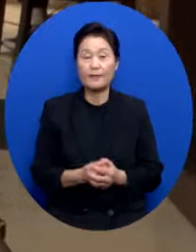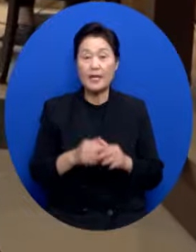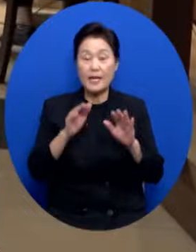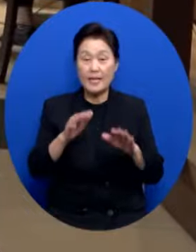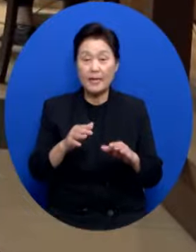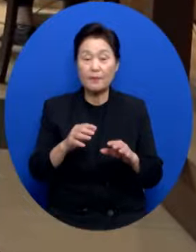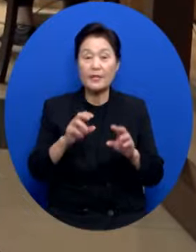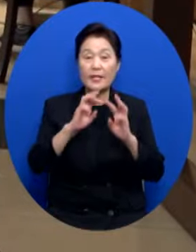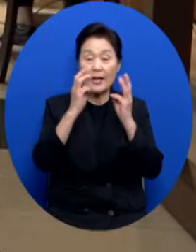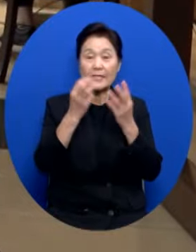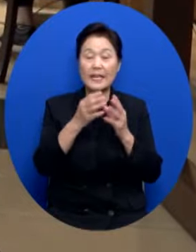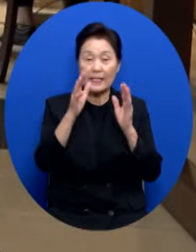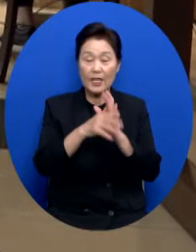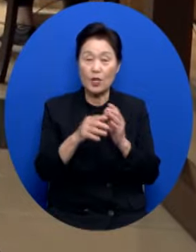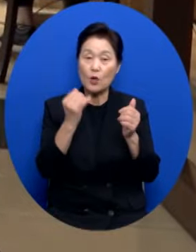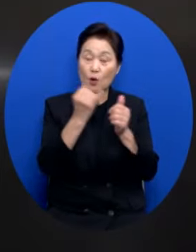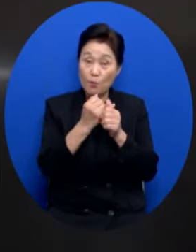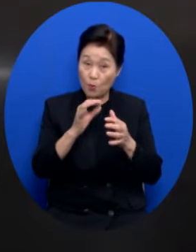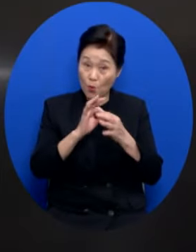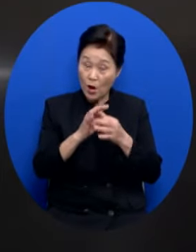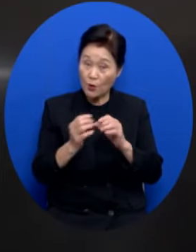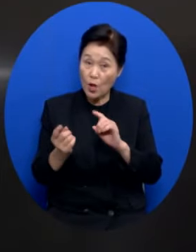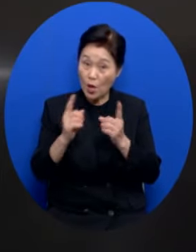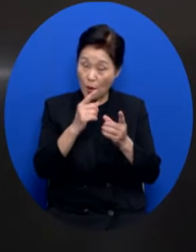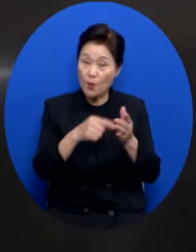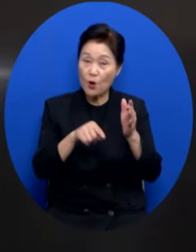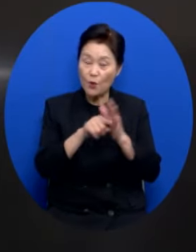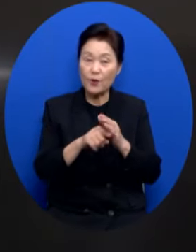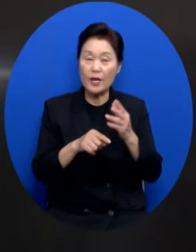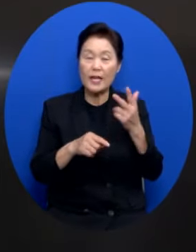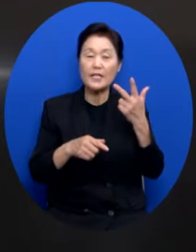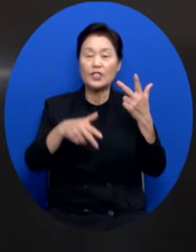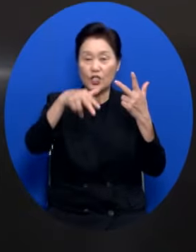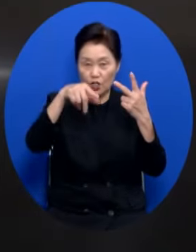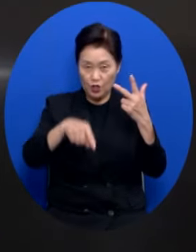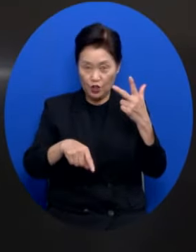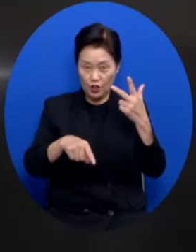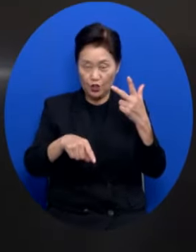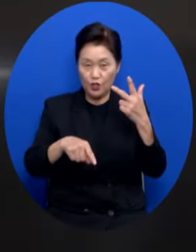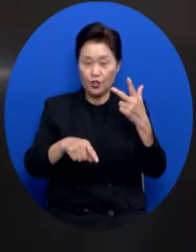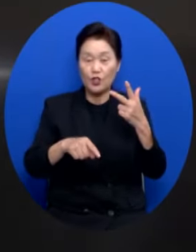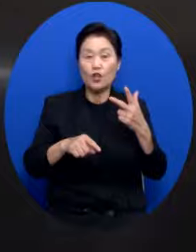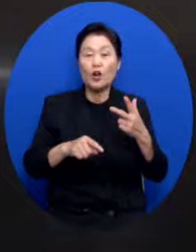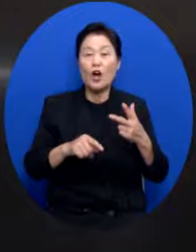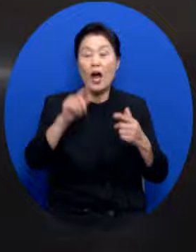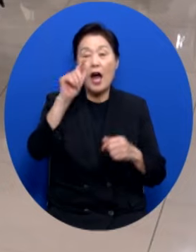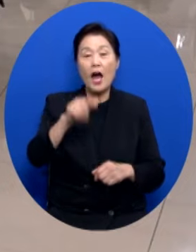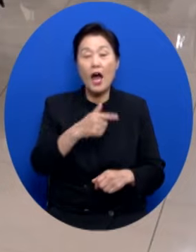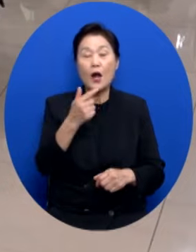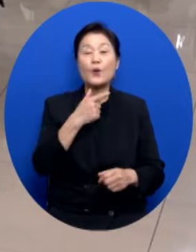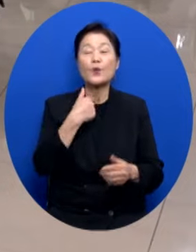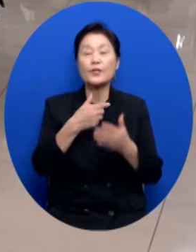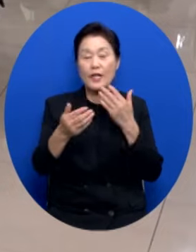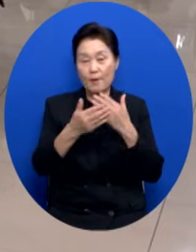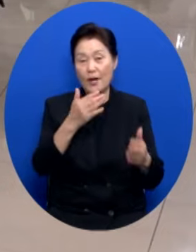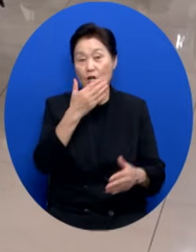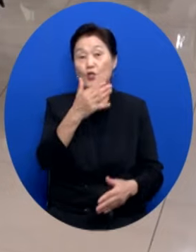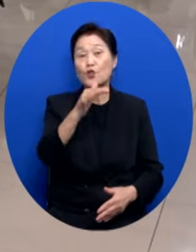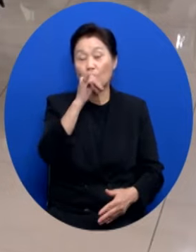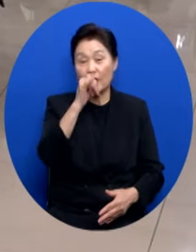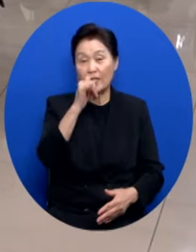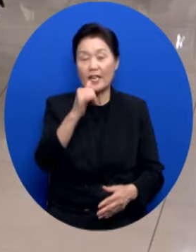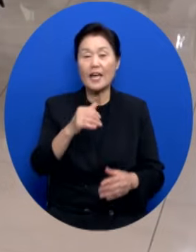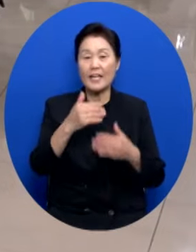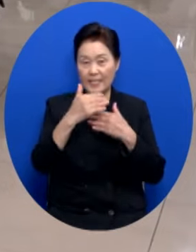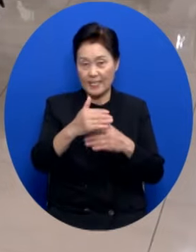이번 워크숍은 부부관계 회복을 위한 7주 과정의 프로그램을 하루에 체험할 수 있는 메리지 코스 체험판 형식으로